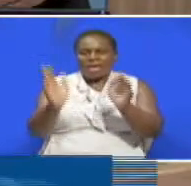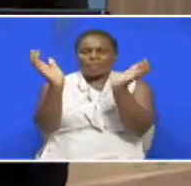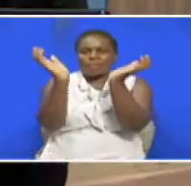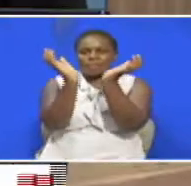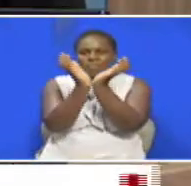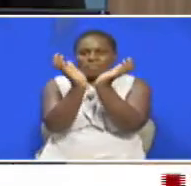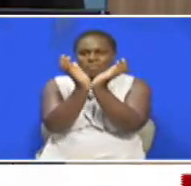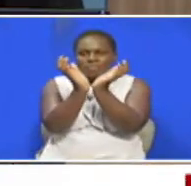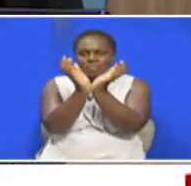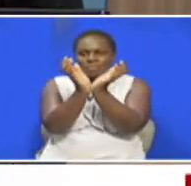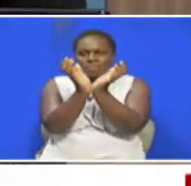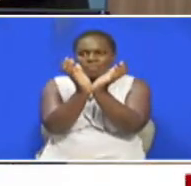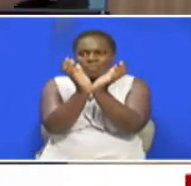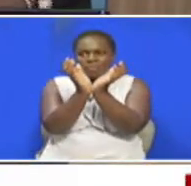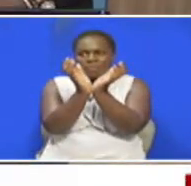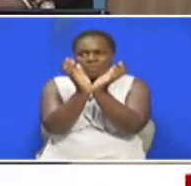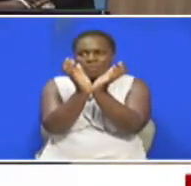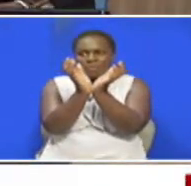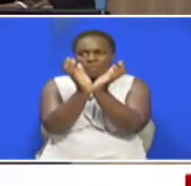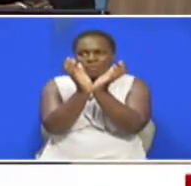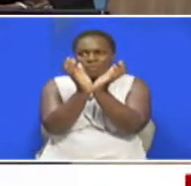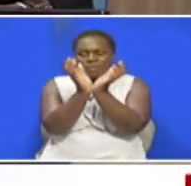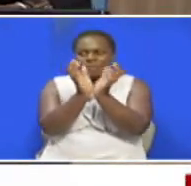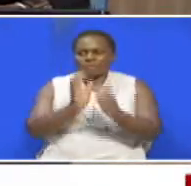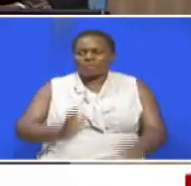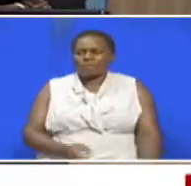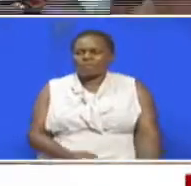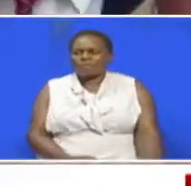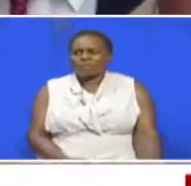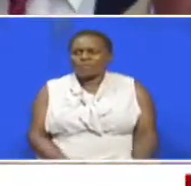the date was unanimously agreed upon.